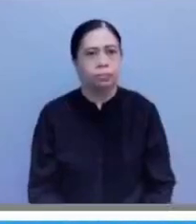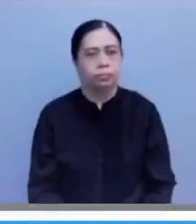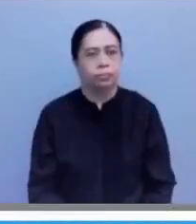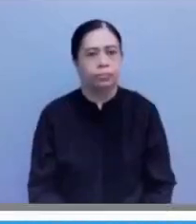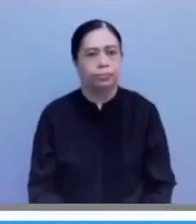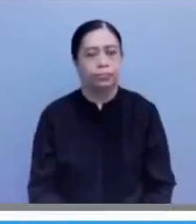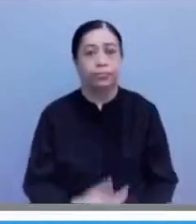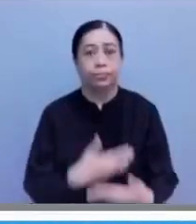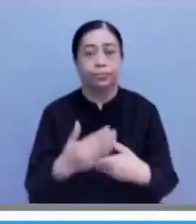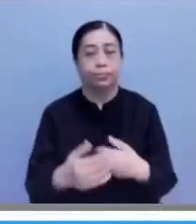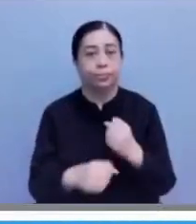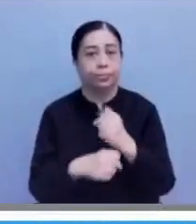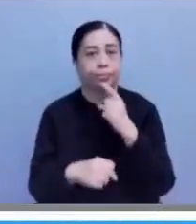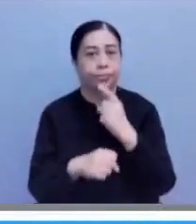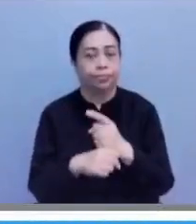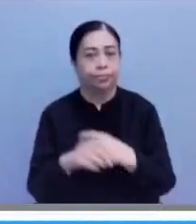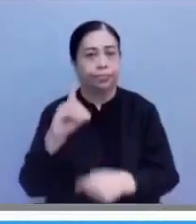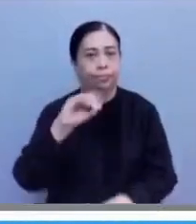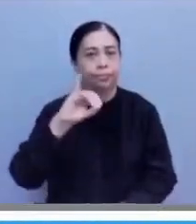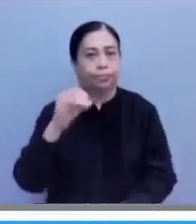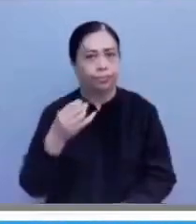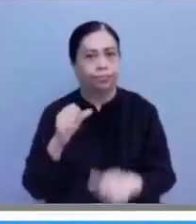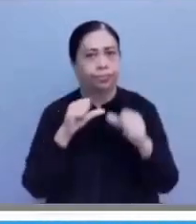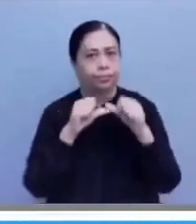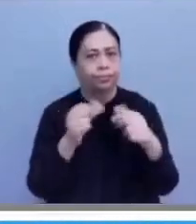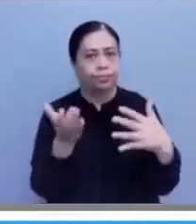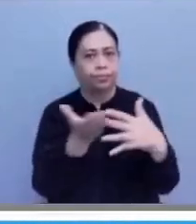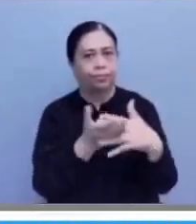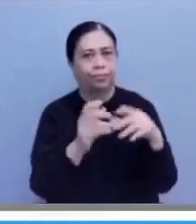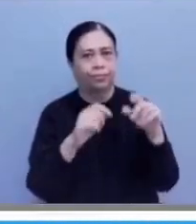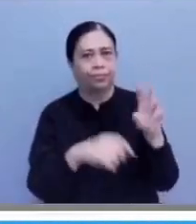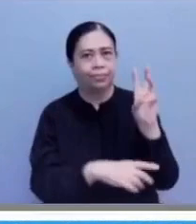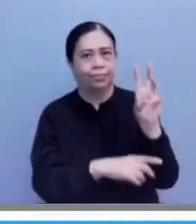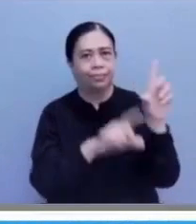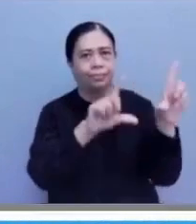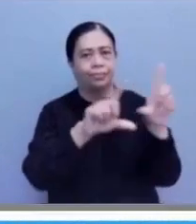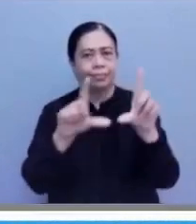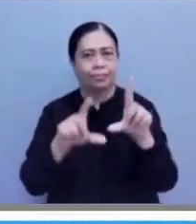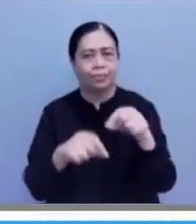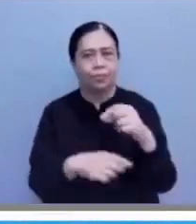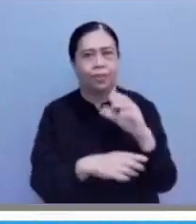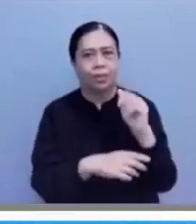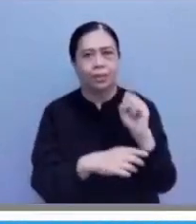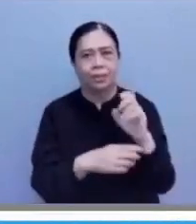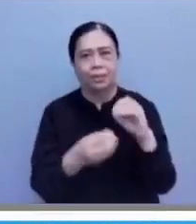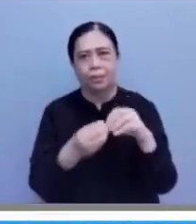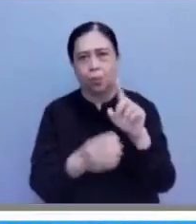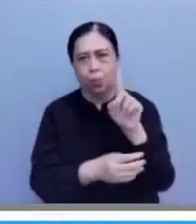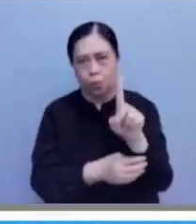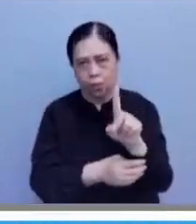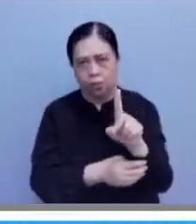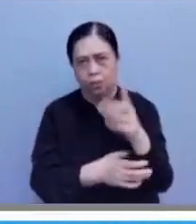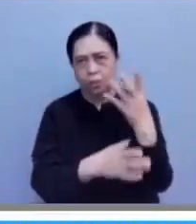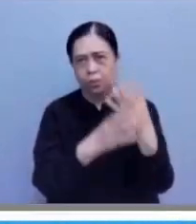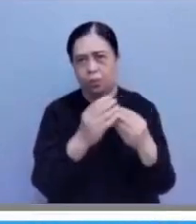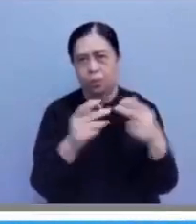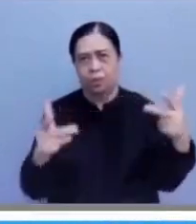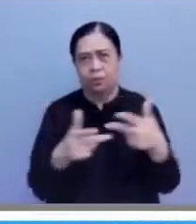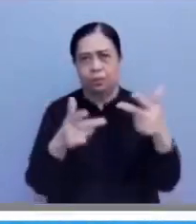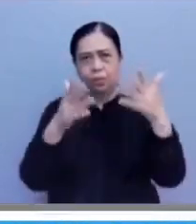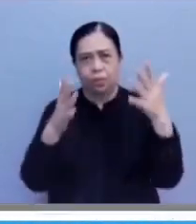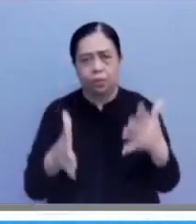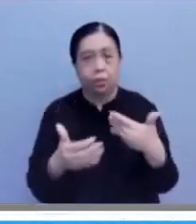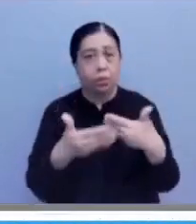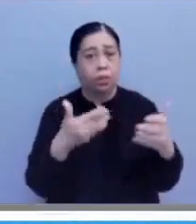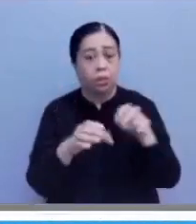Tiniyak naman po ng Department of Justice na tuloy ang kaso laban sa 6 na suspects sa case number 1 na mga nawawalang sabungero kahit umatras pa